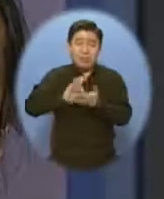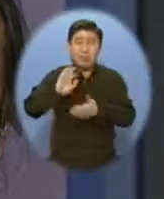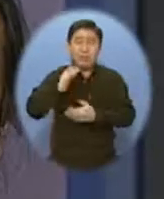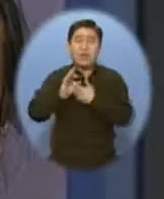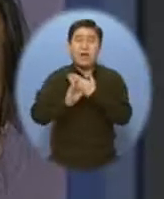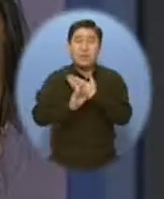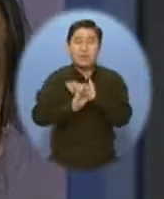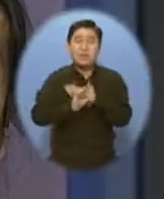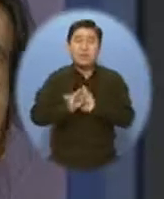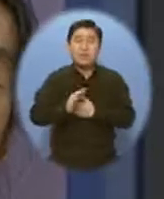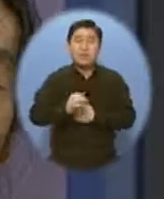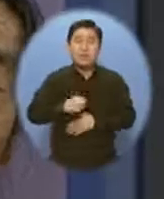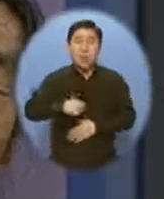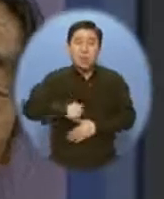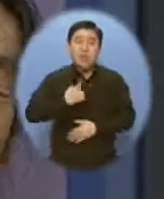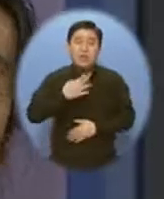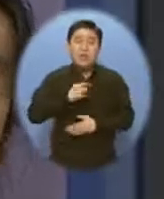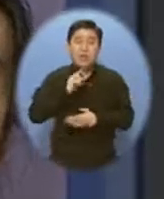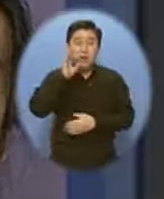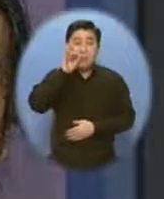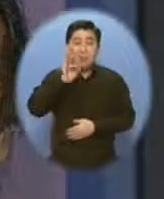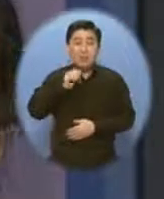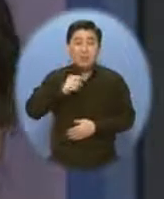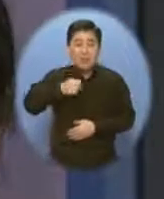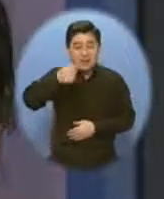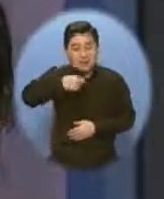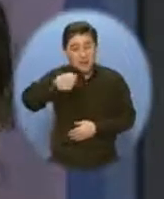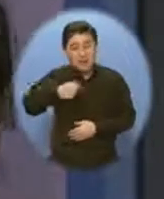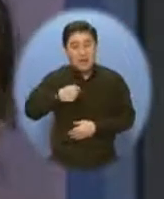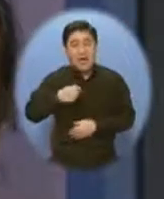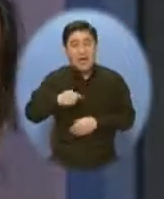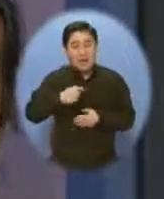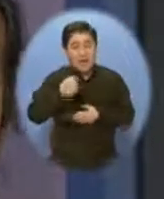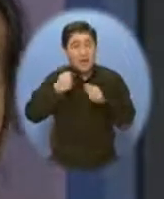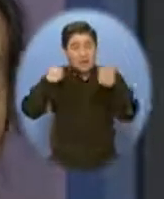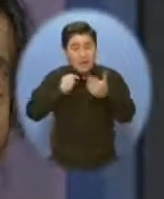그것은 사실은 혼자만 보는 낙서이거나 일기겠죠.